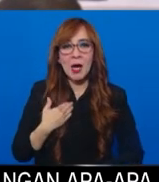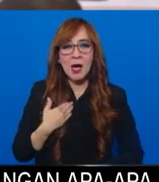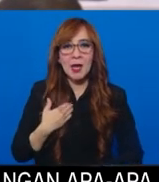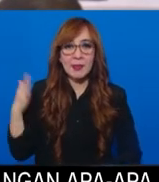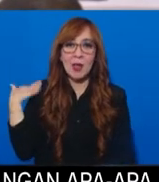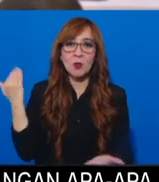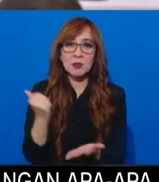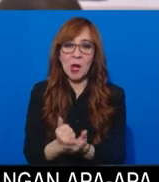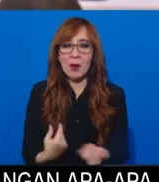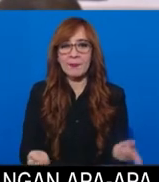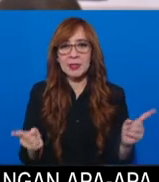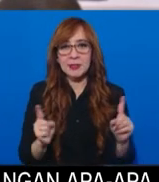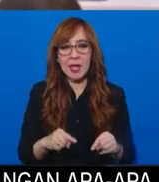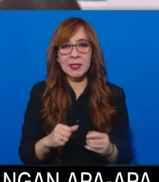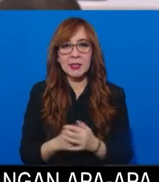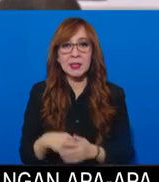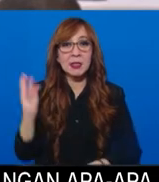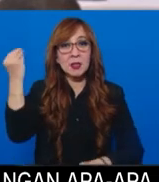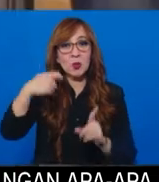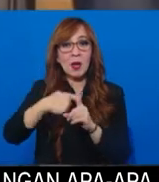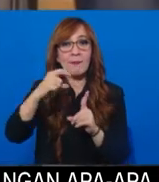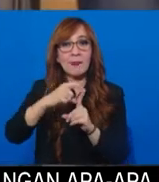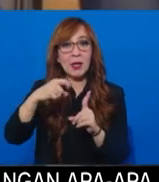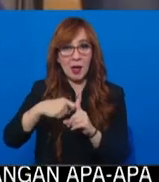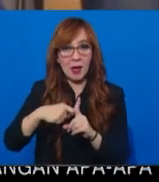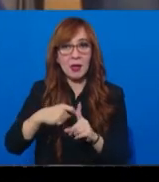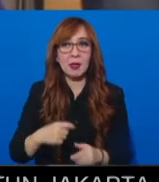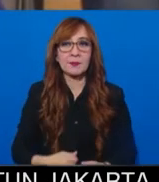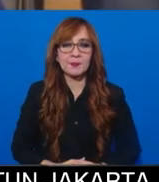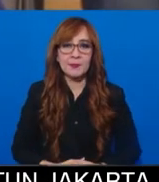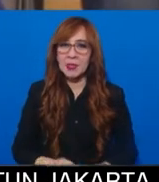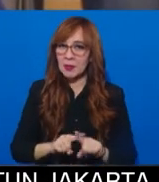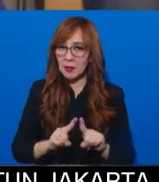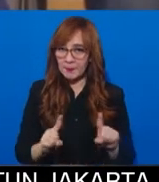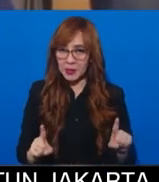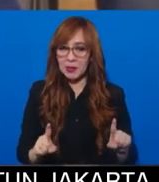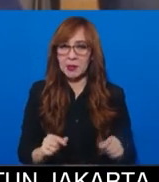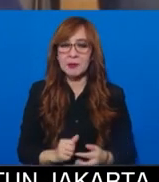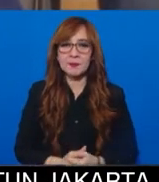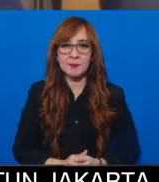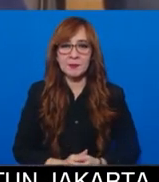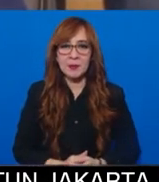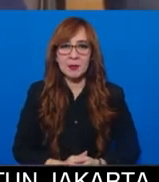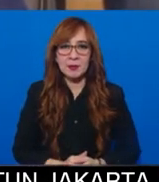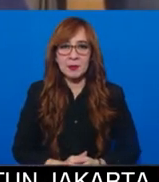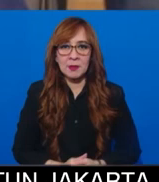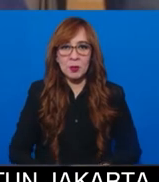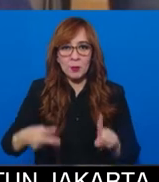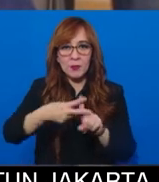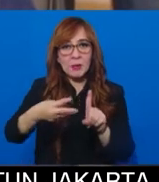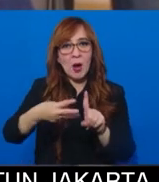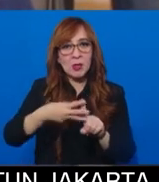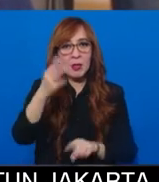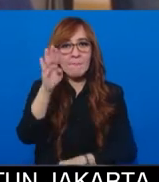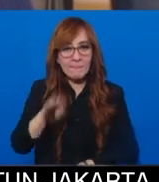KPK seperti mengeluarkan keputusan tentang penanganan perkara. Namun, bekas Kepala Polda Sumatera Selatan itu masih